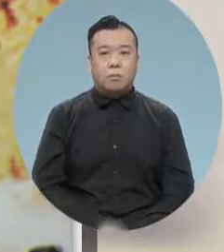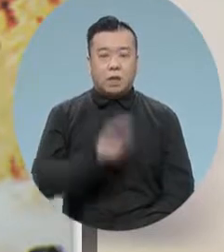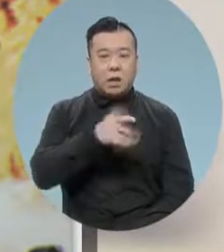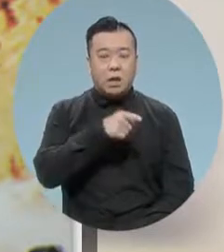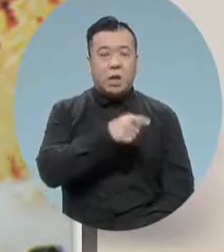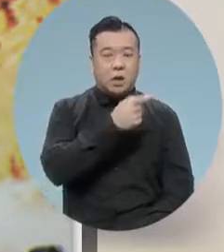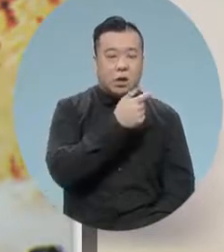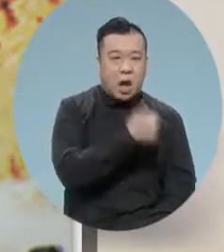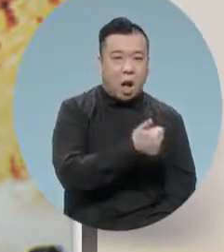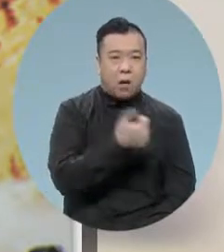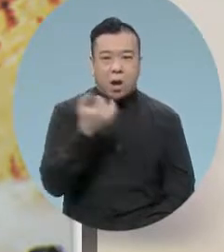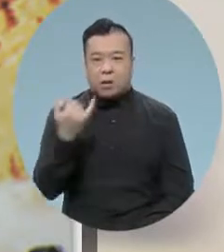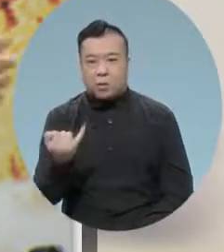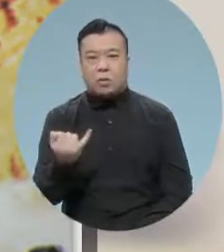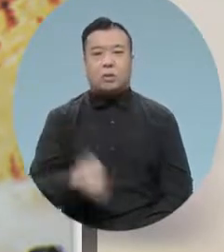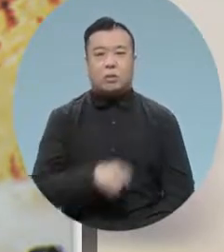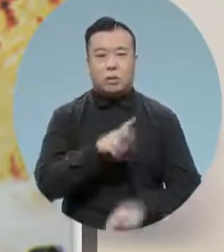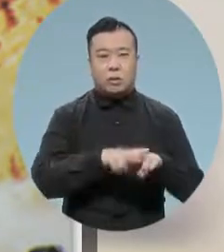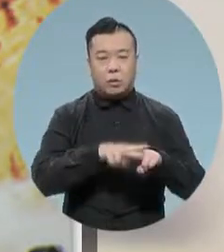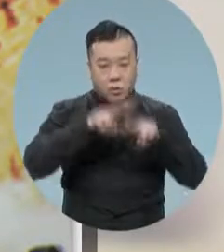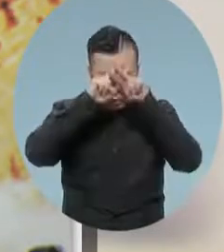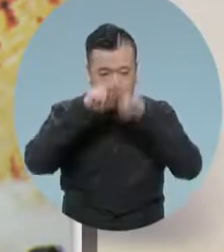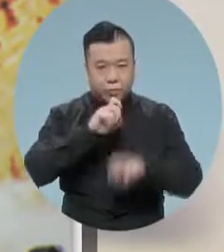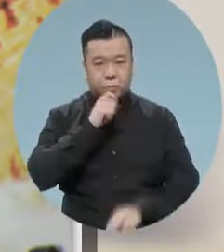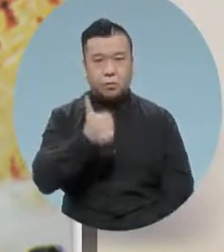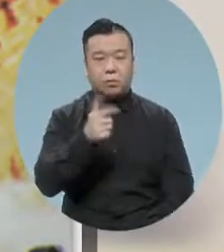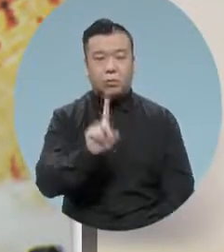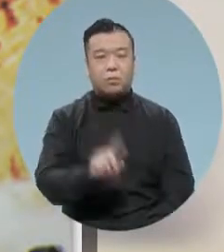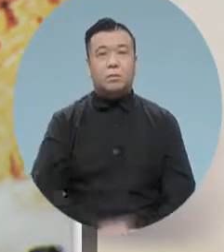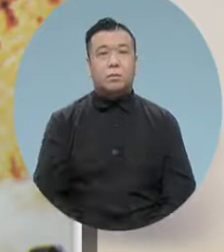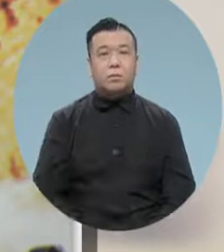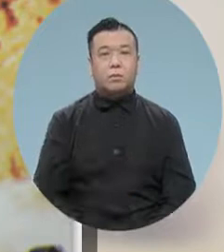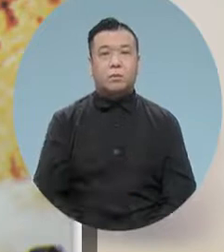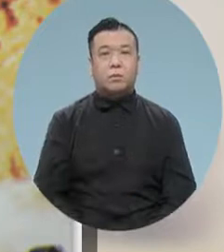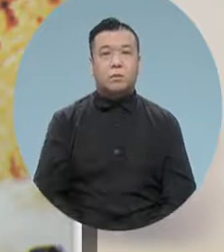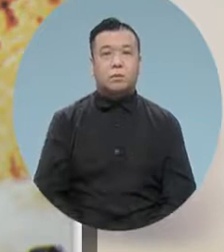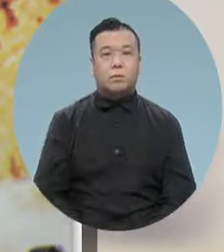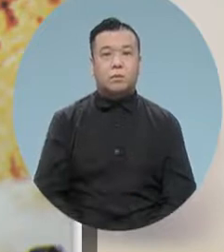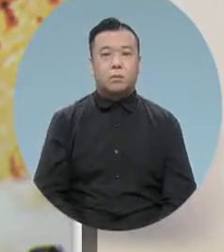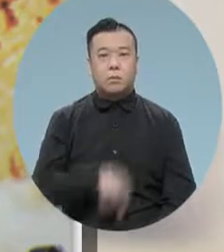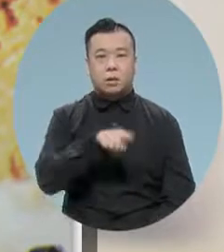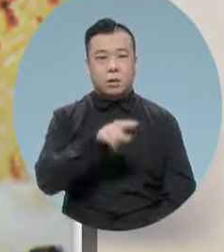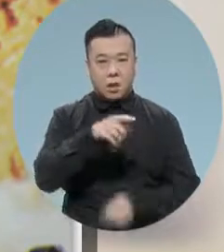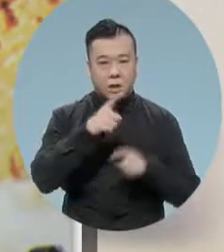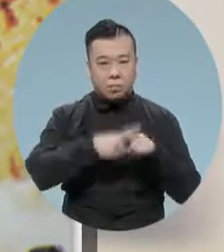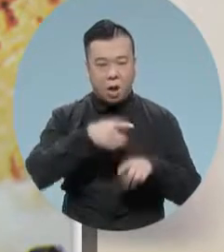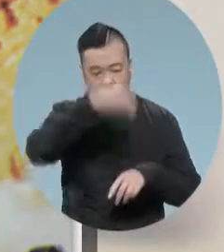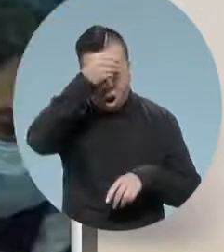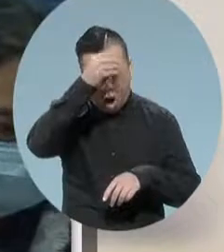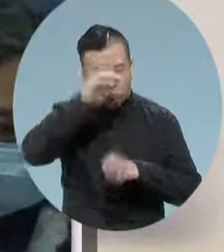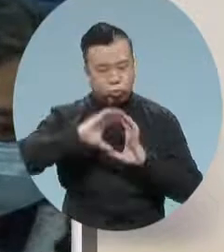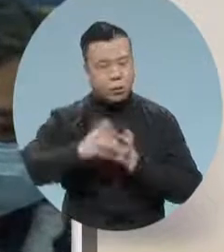確的、錯誤的，中國共產黨有一個特點，它是一個學習型的政